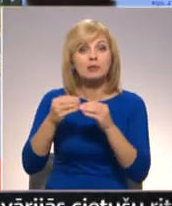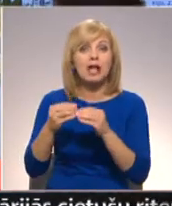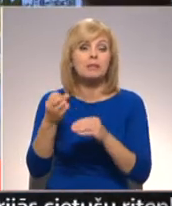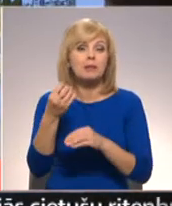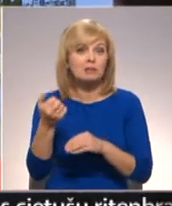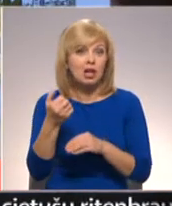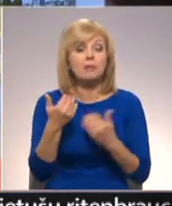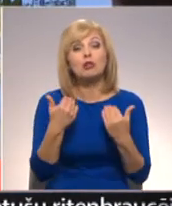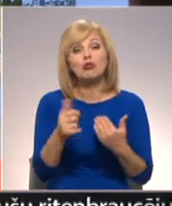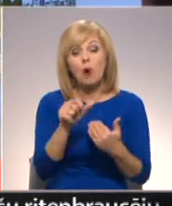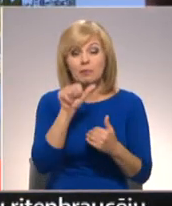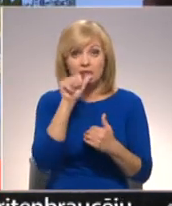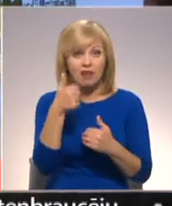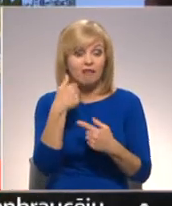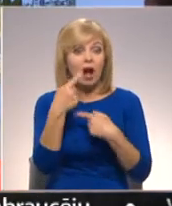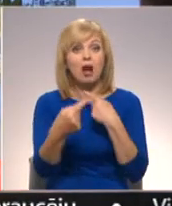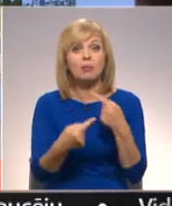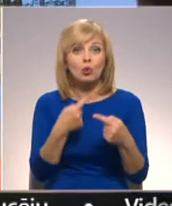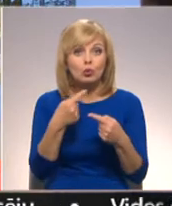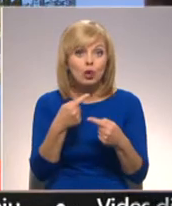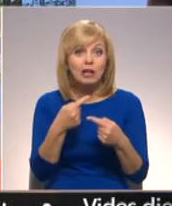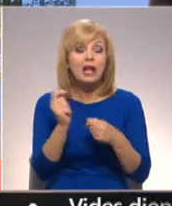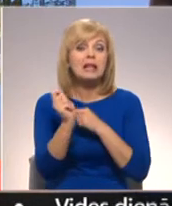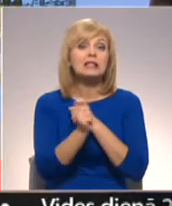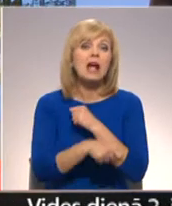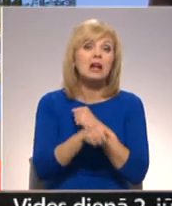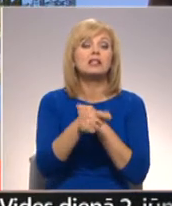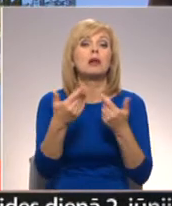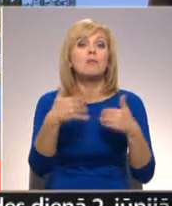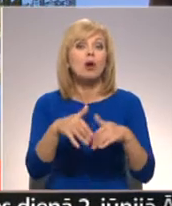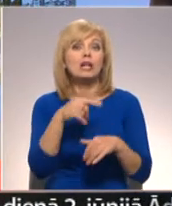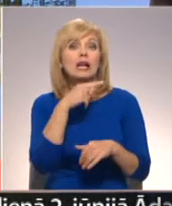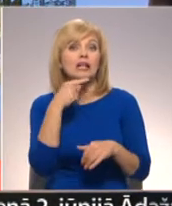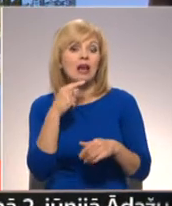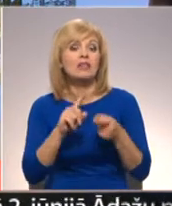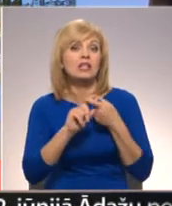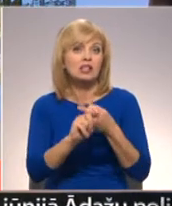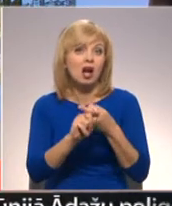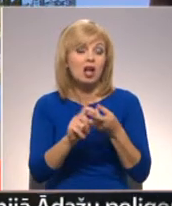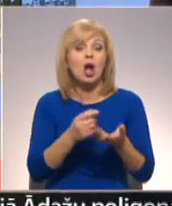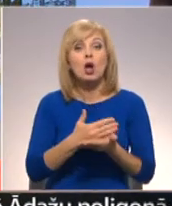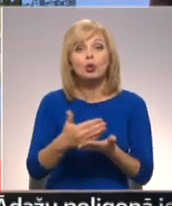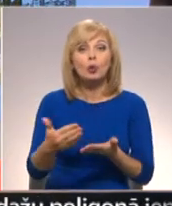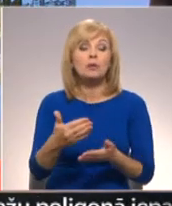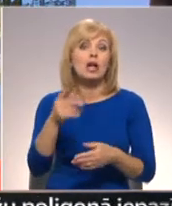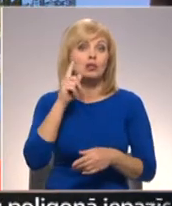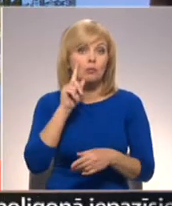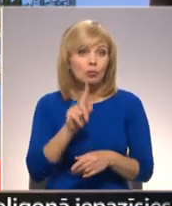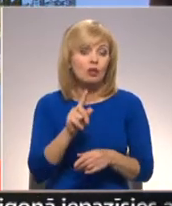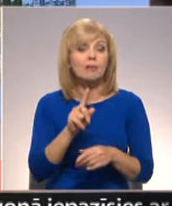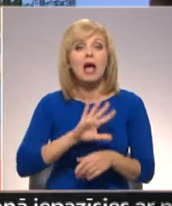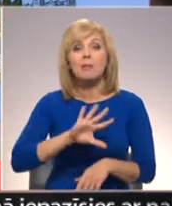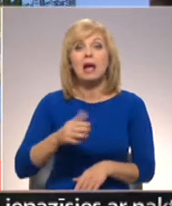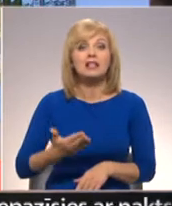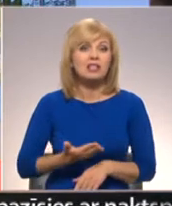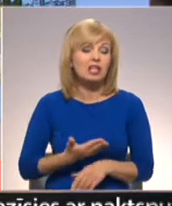runāt nevaram. Un sankciju politika Krievijas sakarā turpinās. Bet, protams, ka mēs nedzīvojam